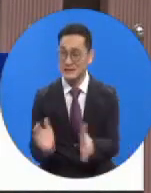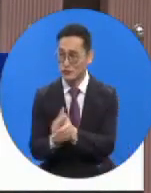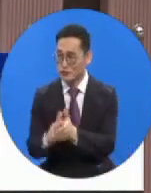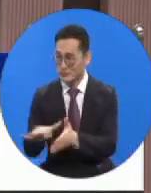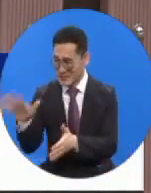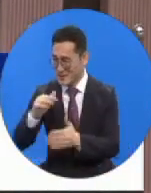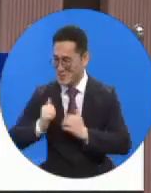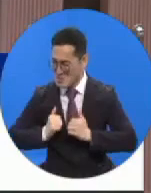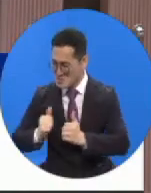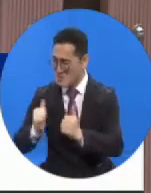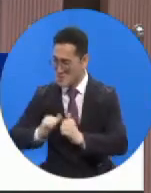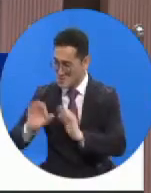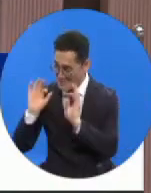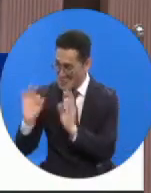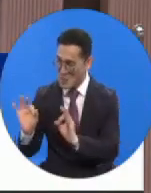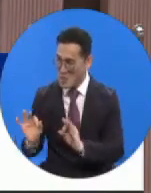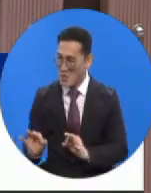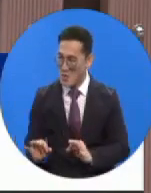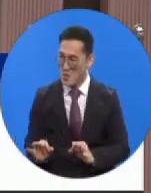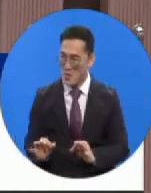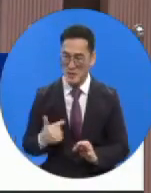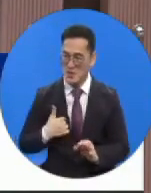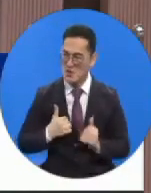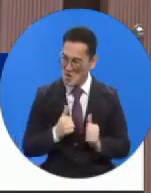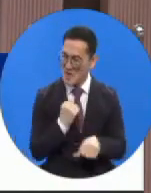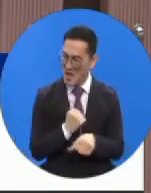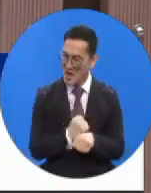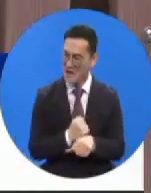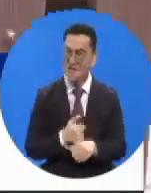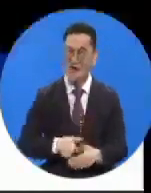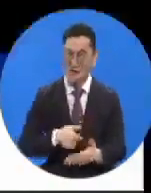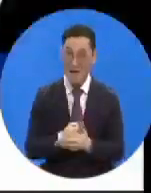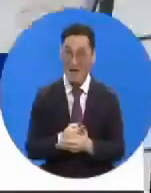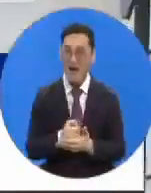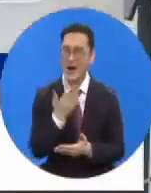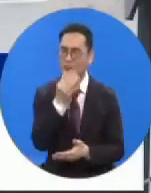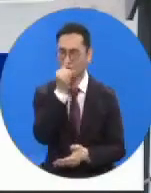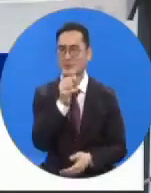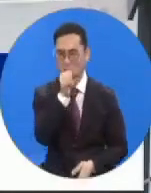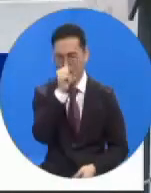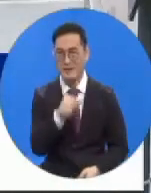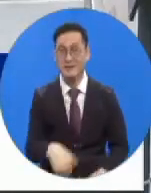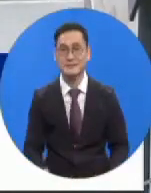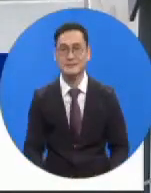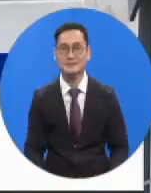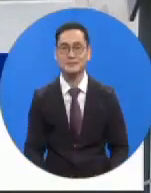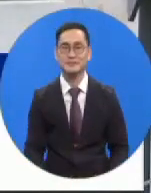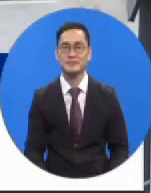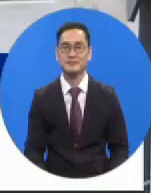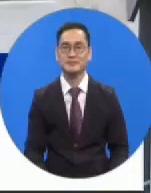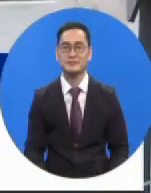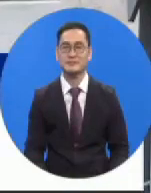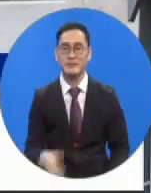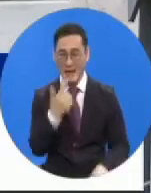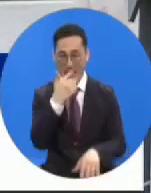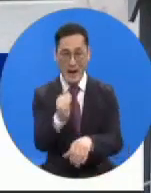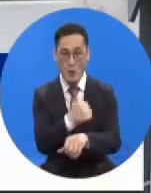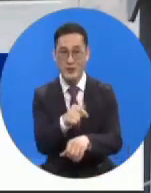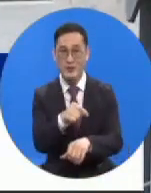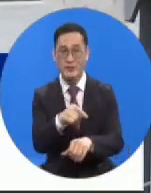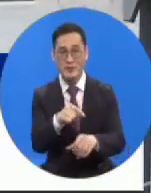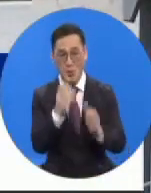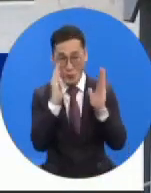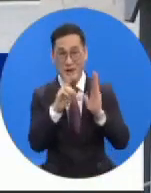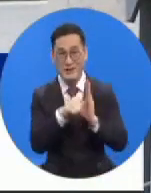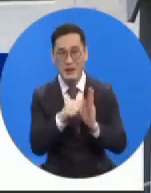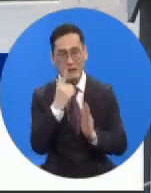저도 똑같이 자극받고 열심히 할 수 있어서 좋은 것 같아요. 솔직히 여기서 수업할 때 좀 막